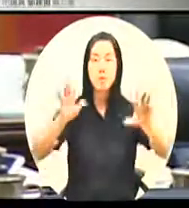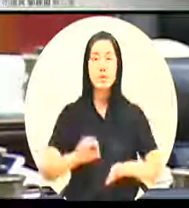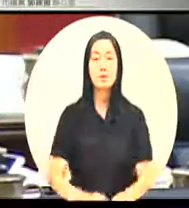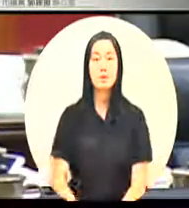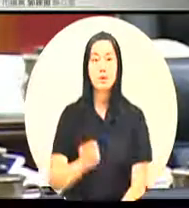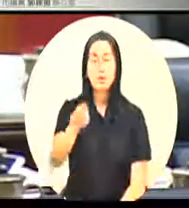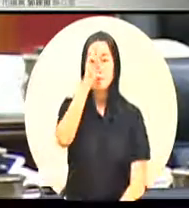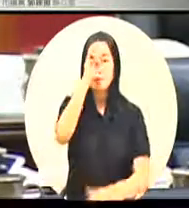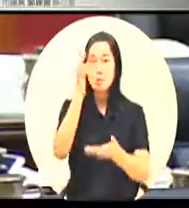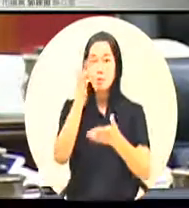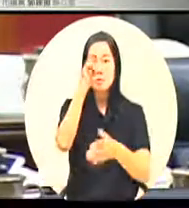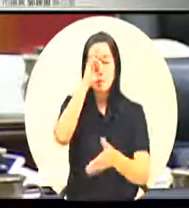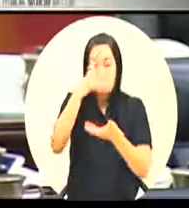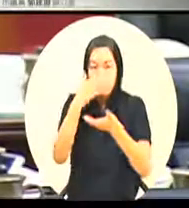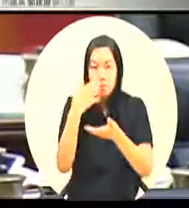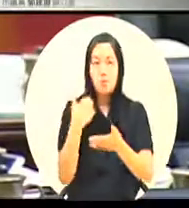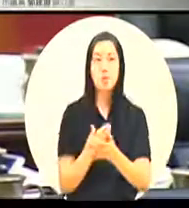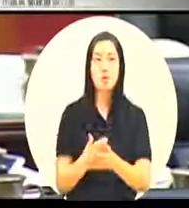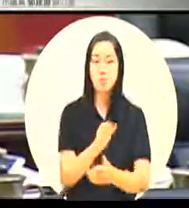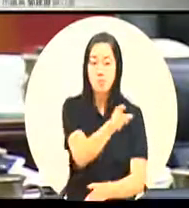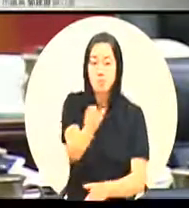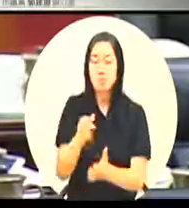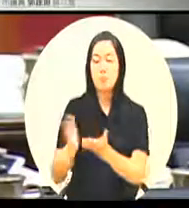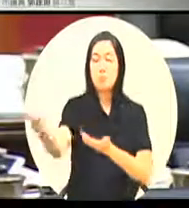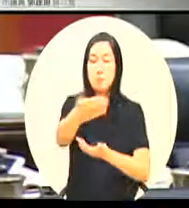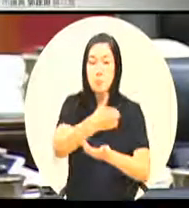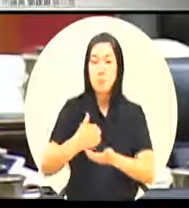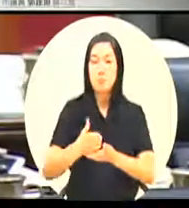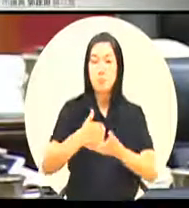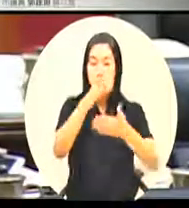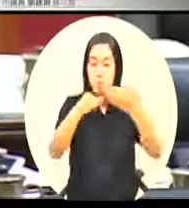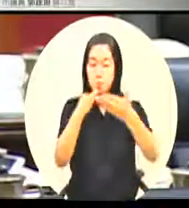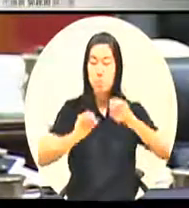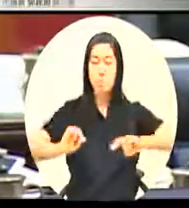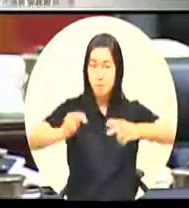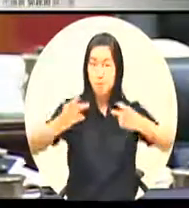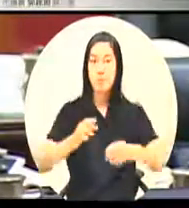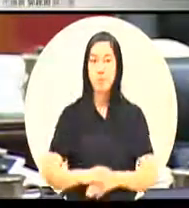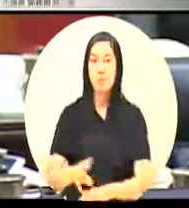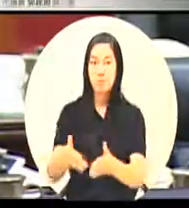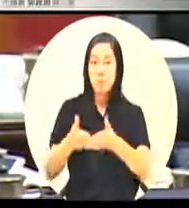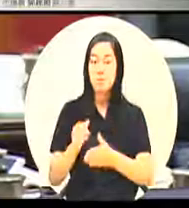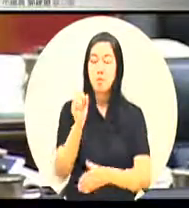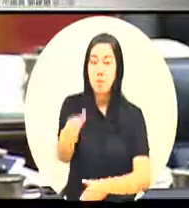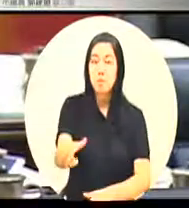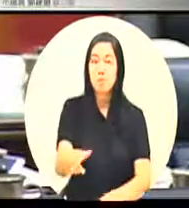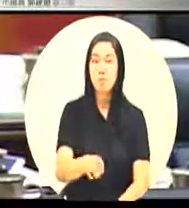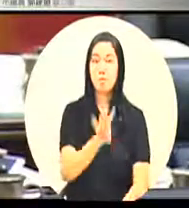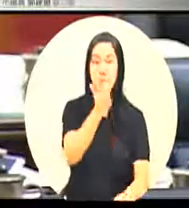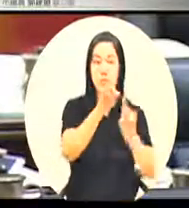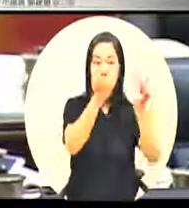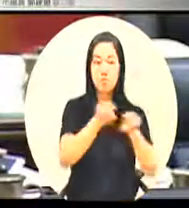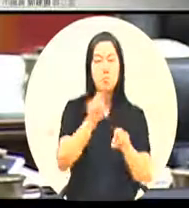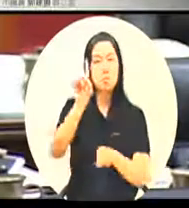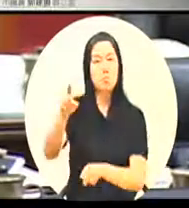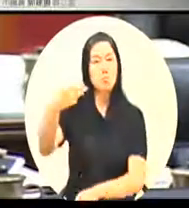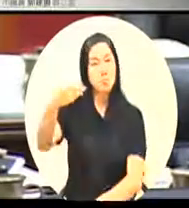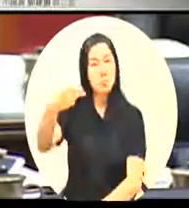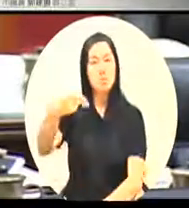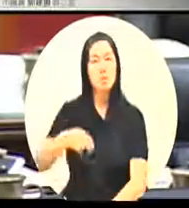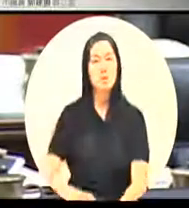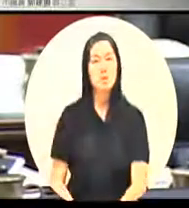营养午餐采购范本。修正要买4张 EQ， 而且